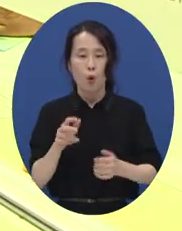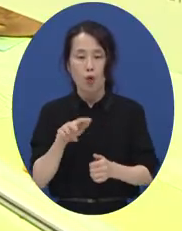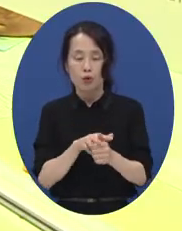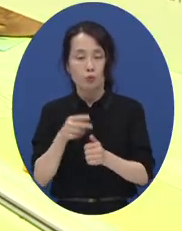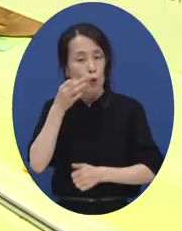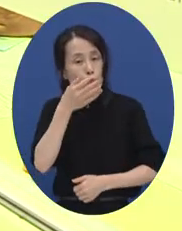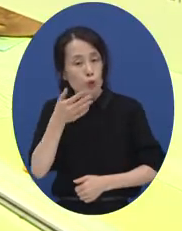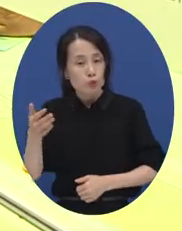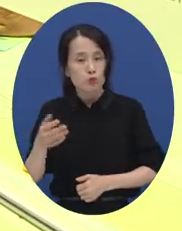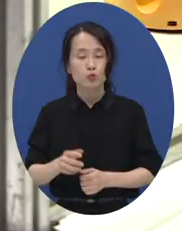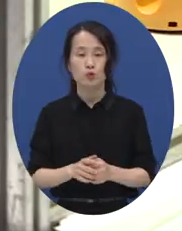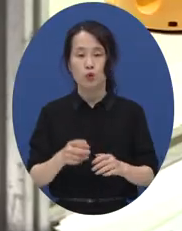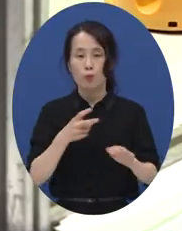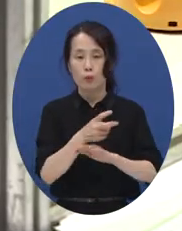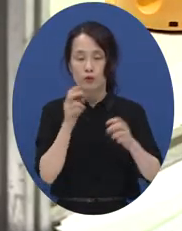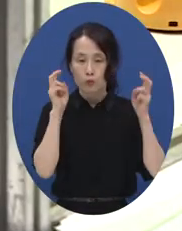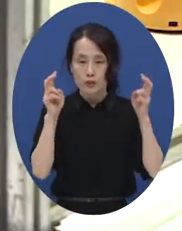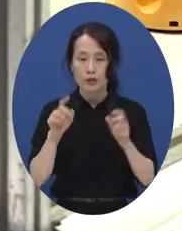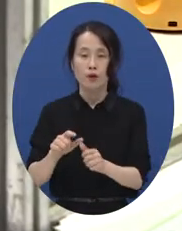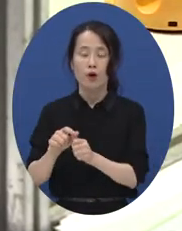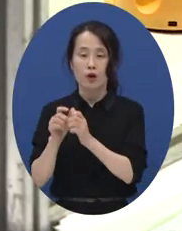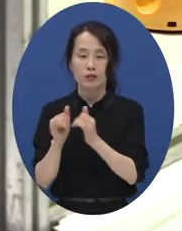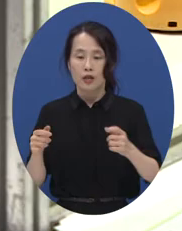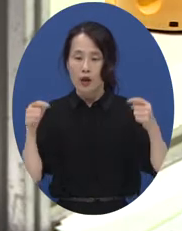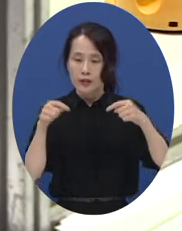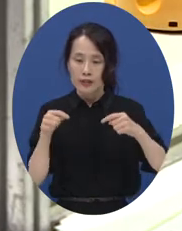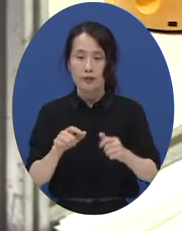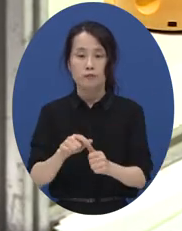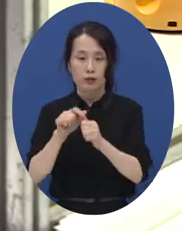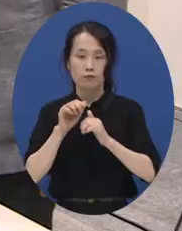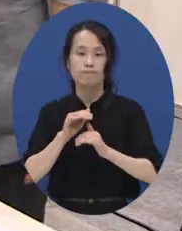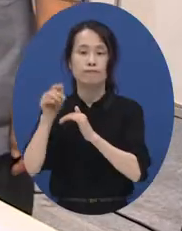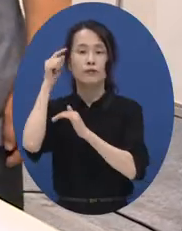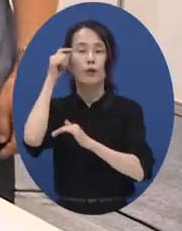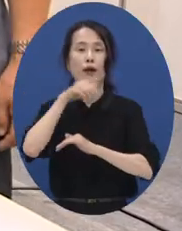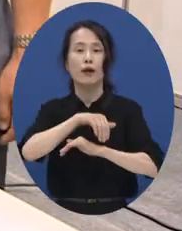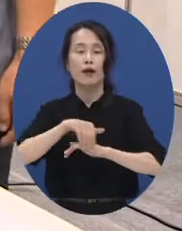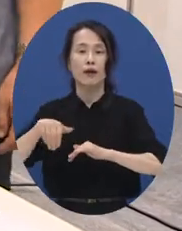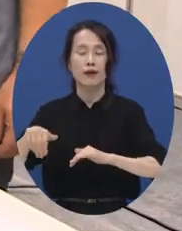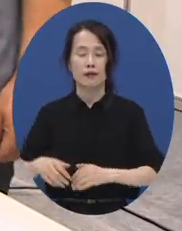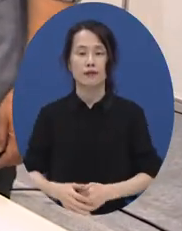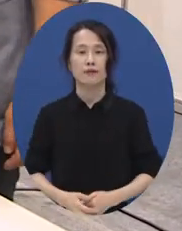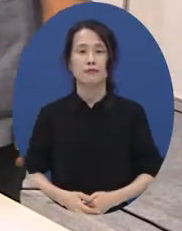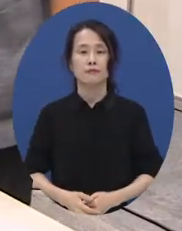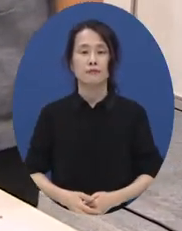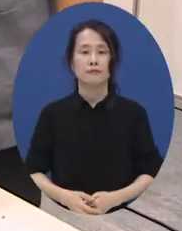정보 제공과 버스 업체와 구직자 간 상담 및 채용 등을 진행할 계획입니다.